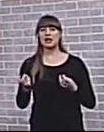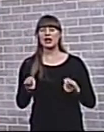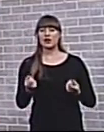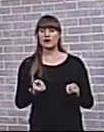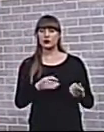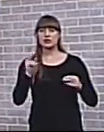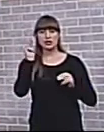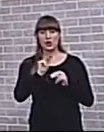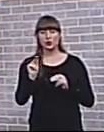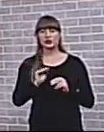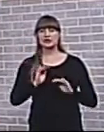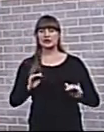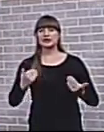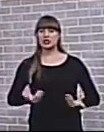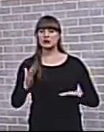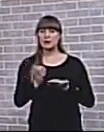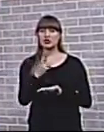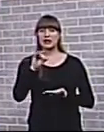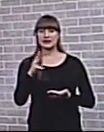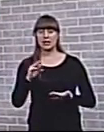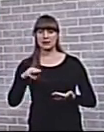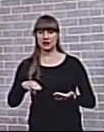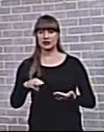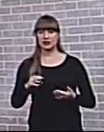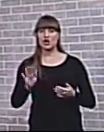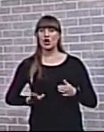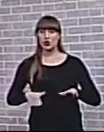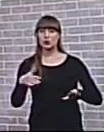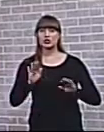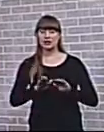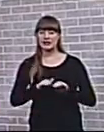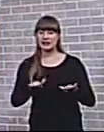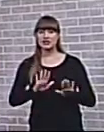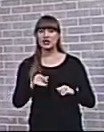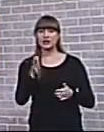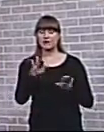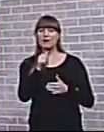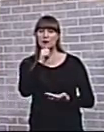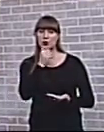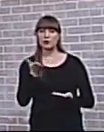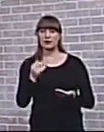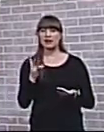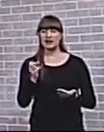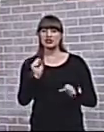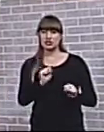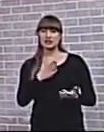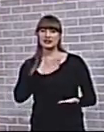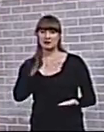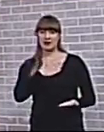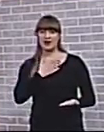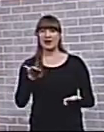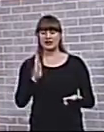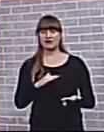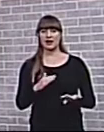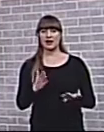детей жить, побеждая диабет. Ноги вперед не уезжают, ножки держи. Давай еще раз попробуем. Давай. Давай, держи за меня.